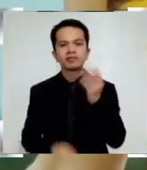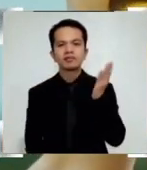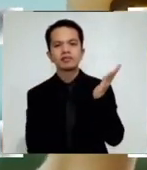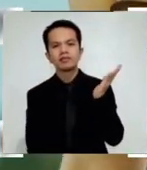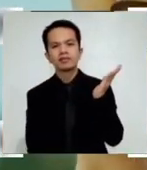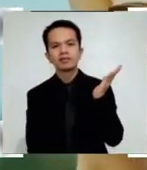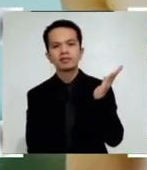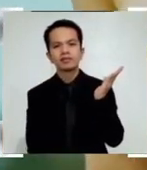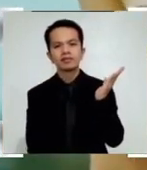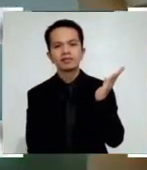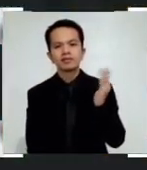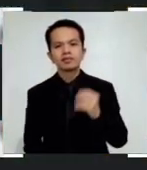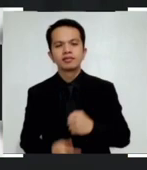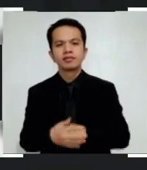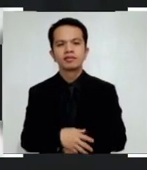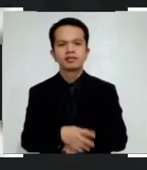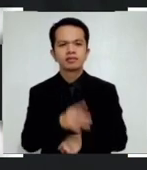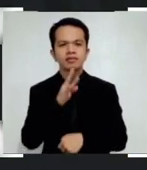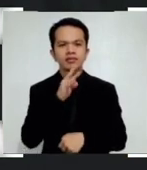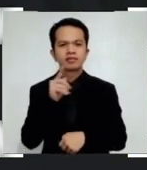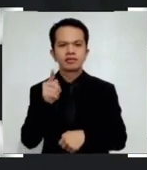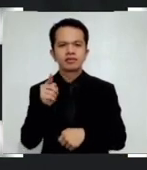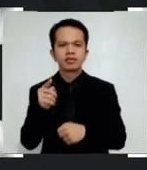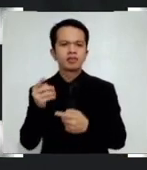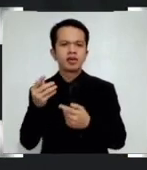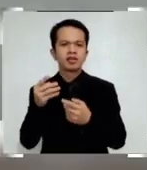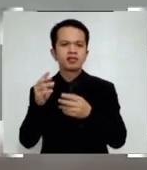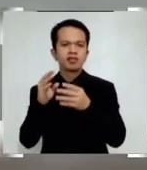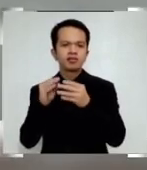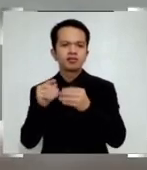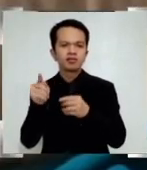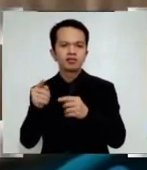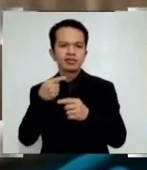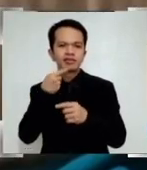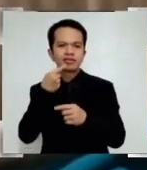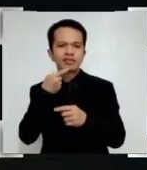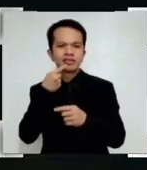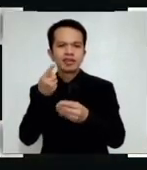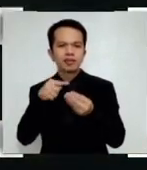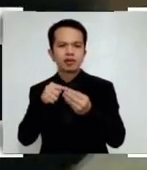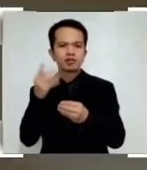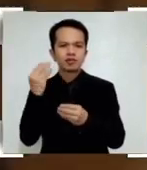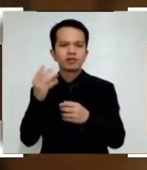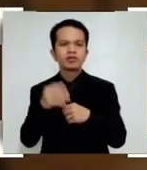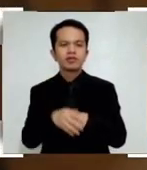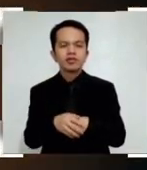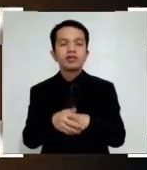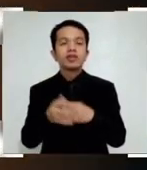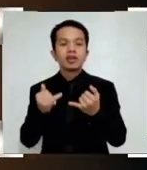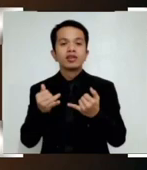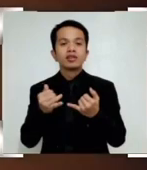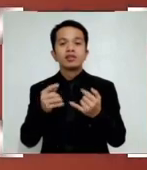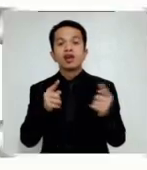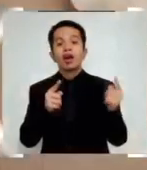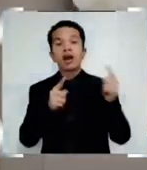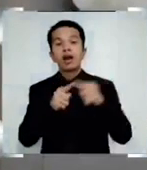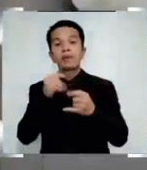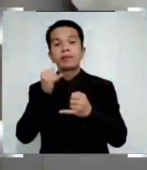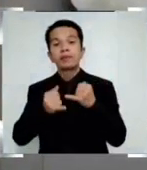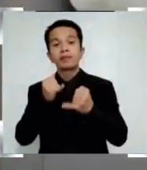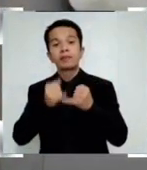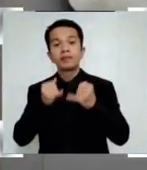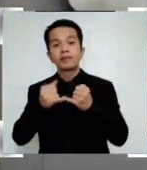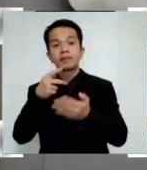dahil masama si Dad. You can do it, Margaret. Hanggang sa kadulo-duluhan ng finale episode. Royal